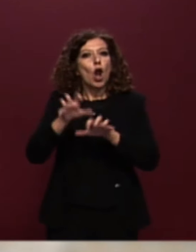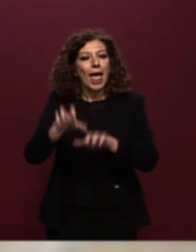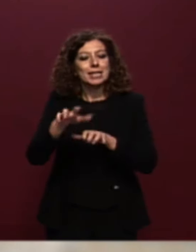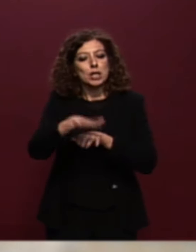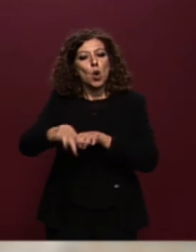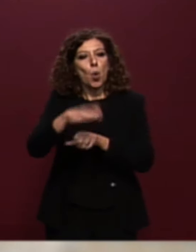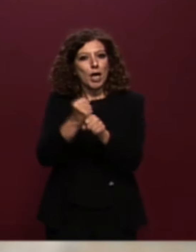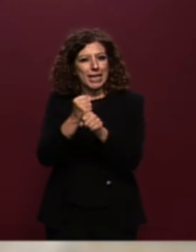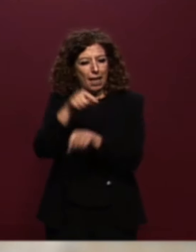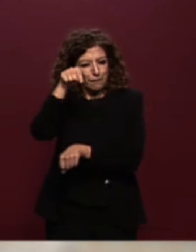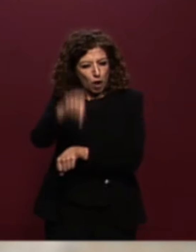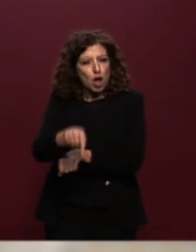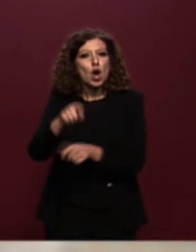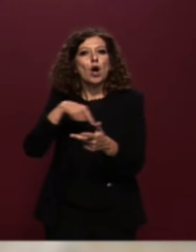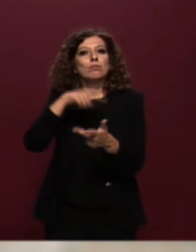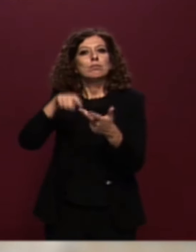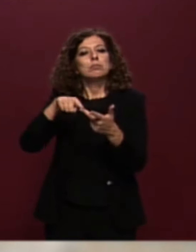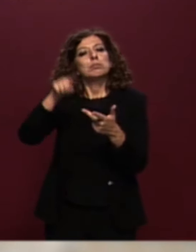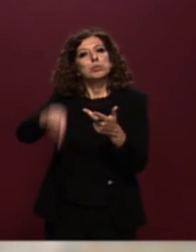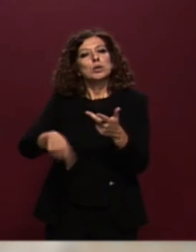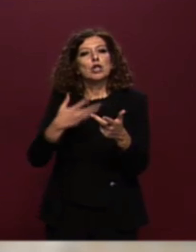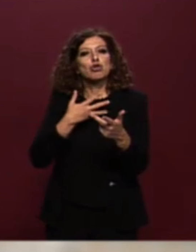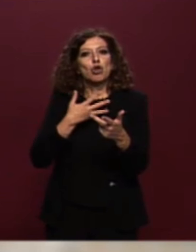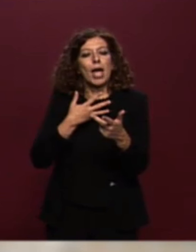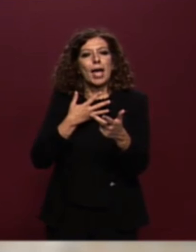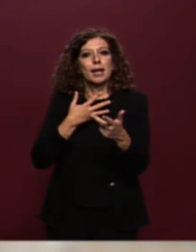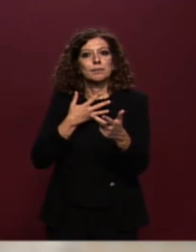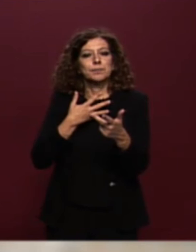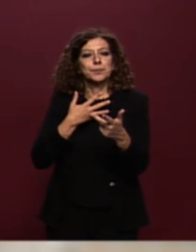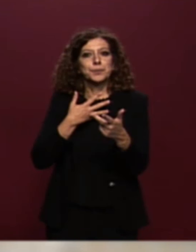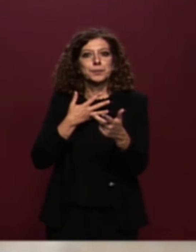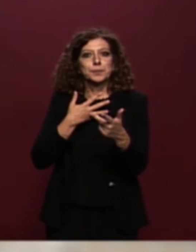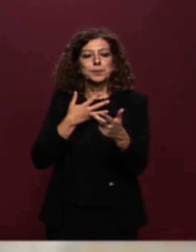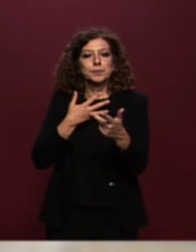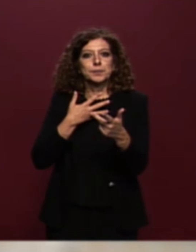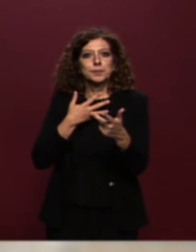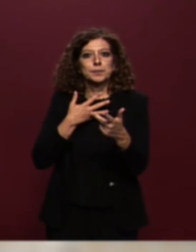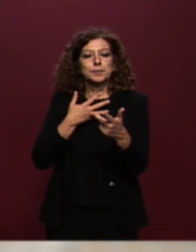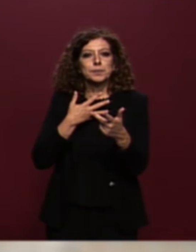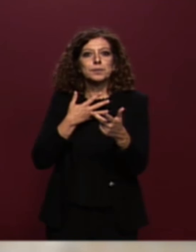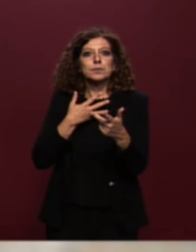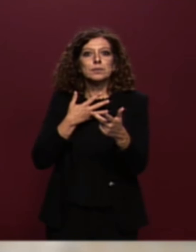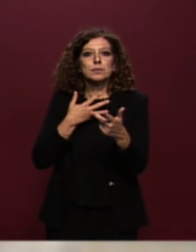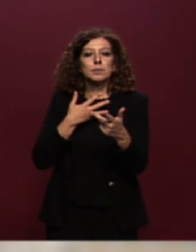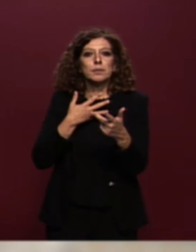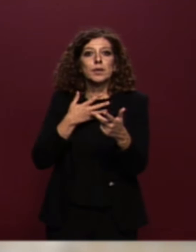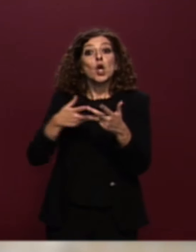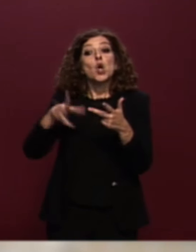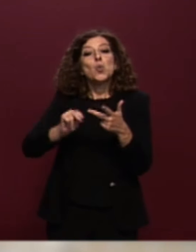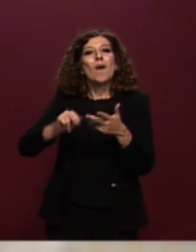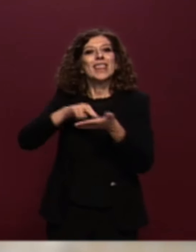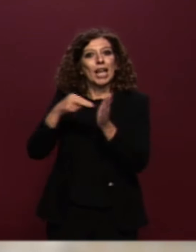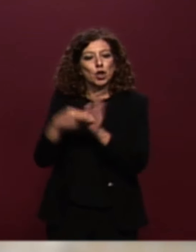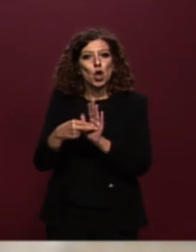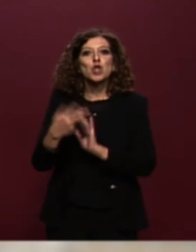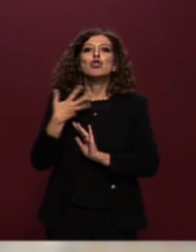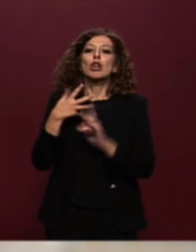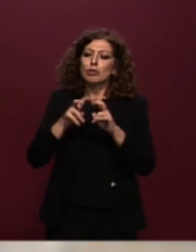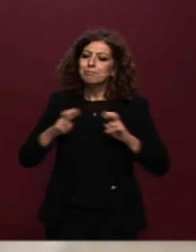luoghi di lavoro. Ci sarà poi anche spazio per le nuove tecnologie, ci sarà il